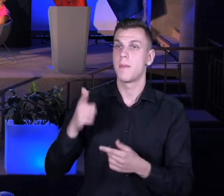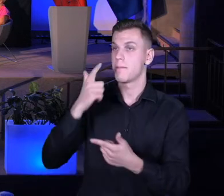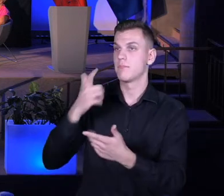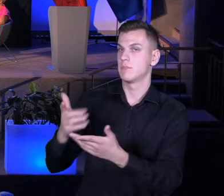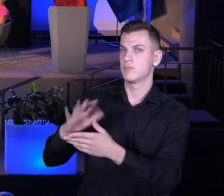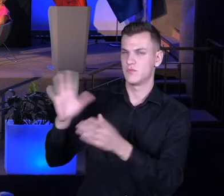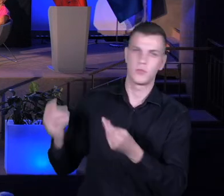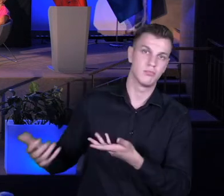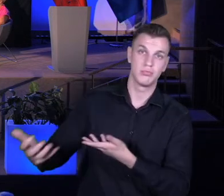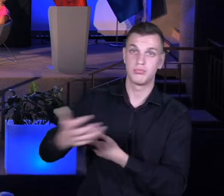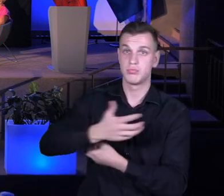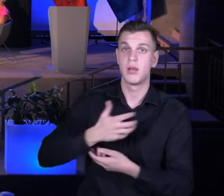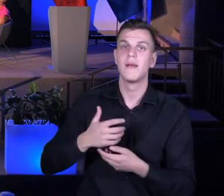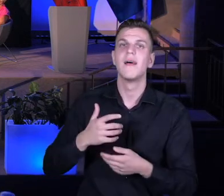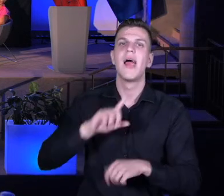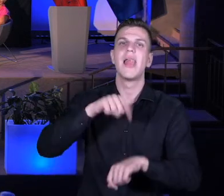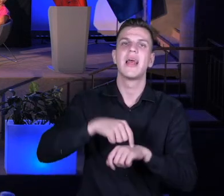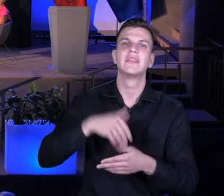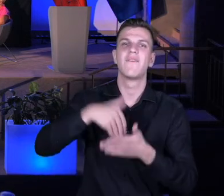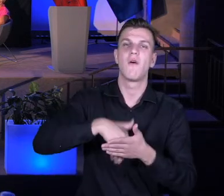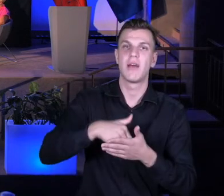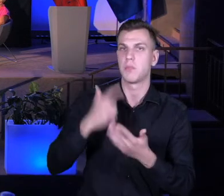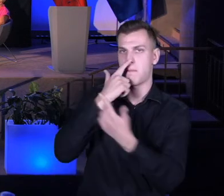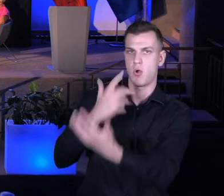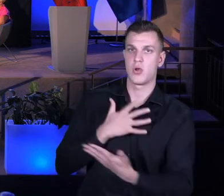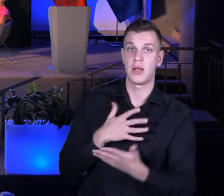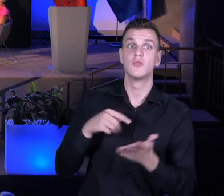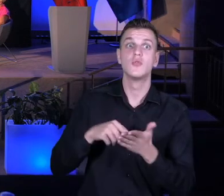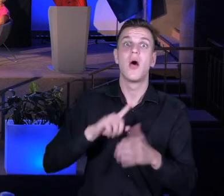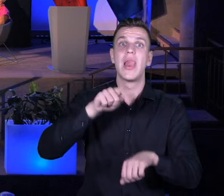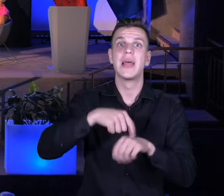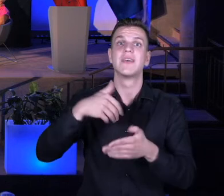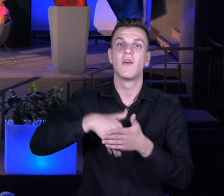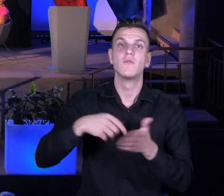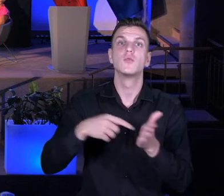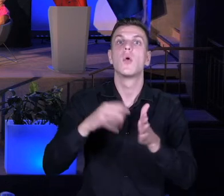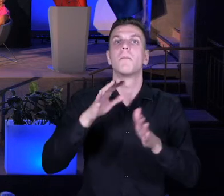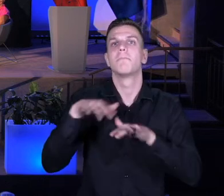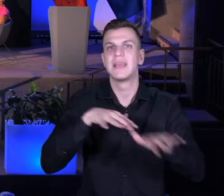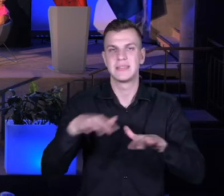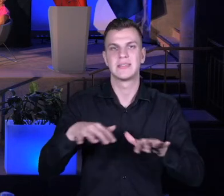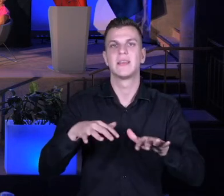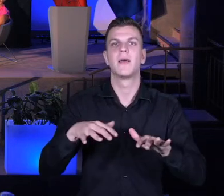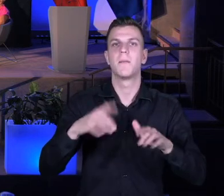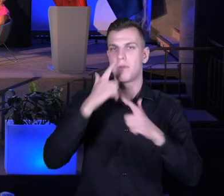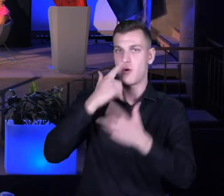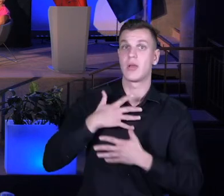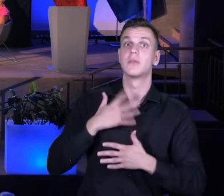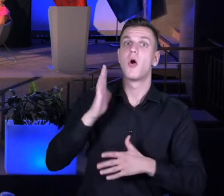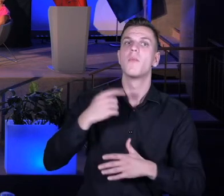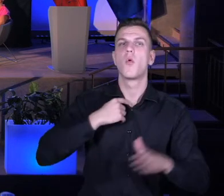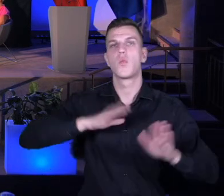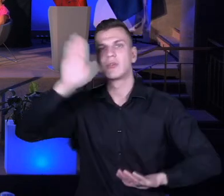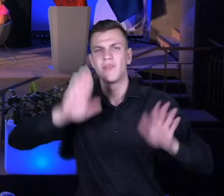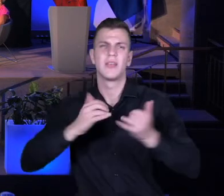wszystko na lekcjach wychowawczych, o których też dzisiaj była mowa, że to jest przestrzeń do wykorzystania, poddajemy pod głos i wiele, wiele